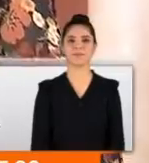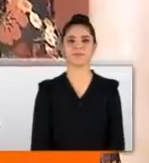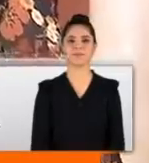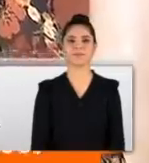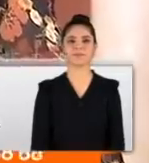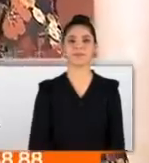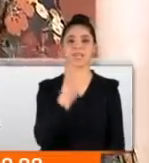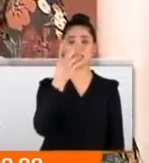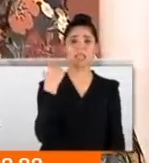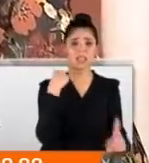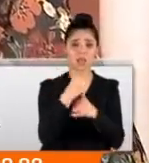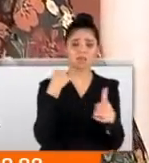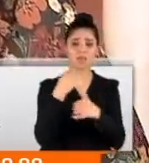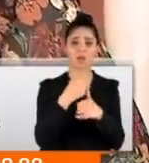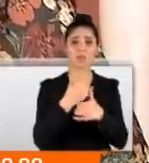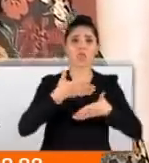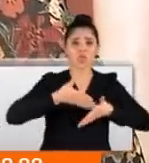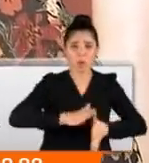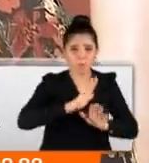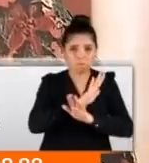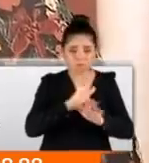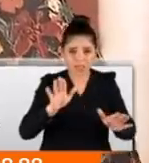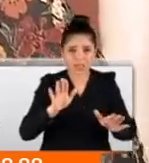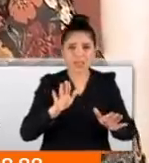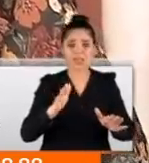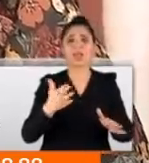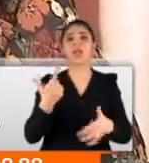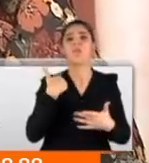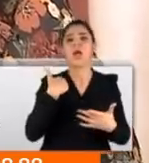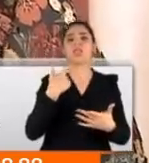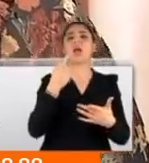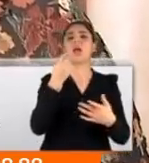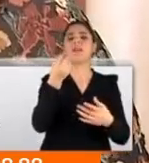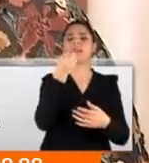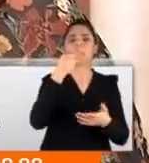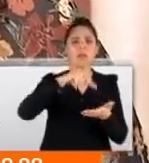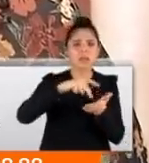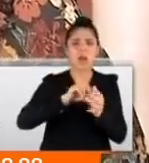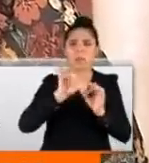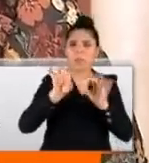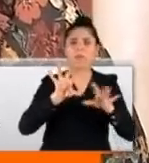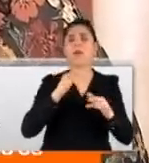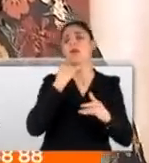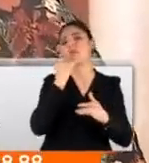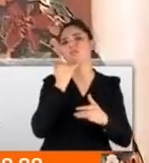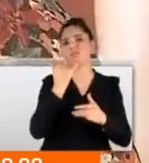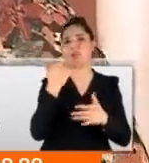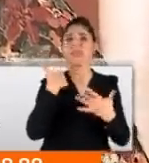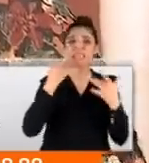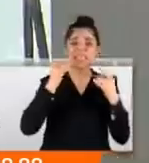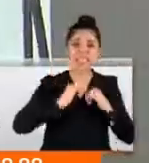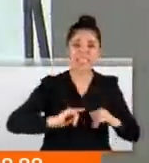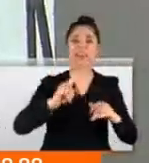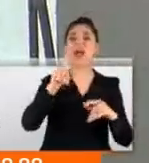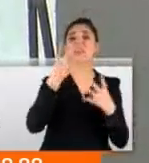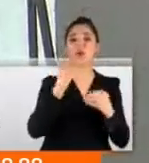İki tane üst üste doğum yapınca ne kadar diyet uygulasam da böyle istediğim sonucu